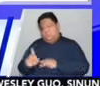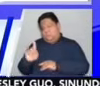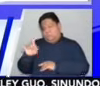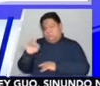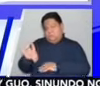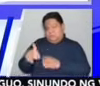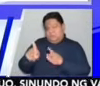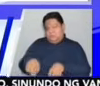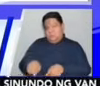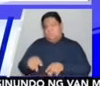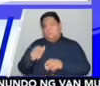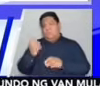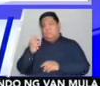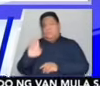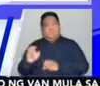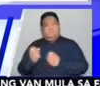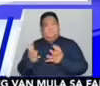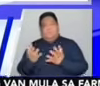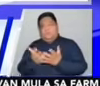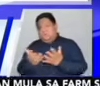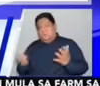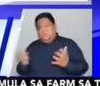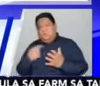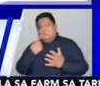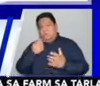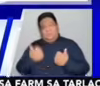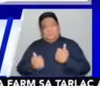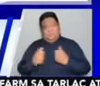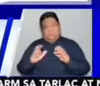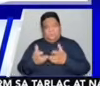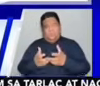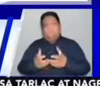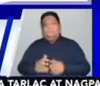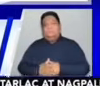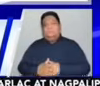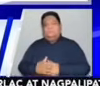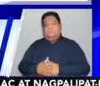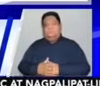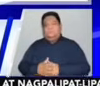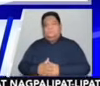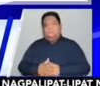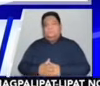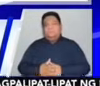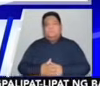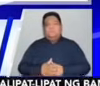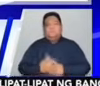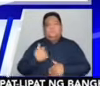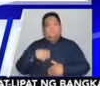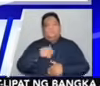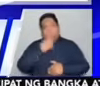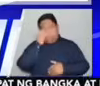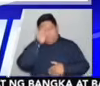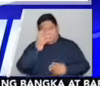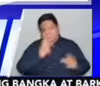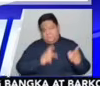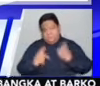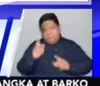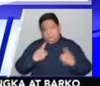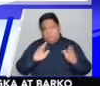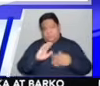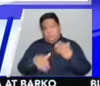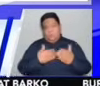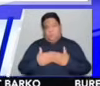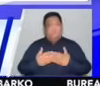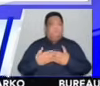Marami sila o sindikato ito There are no sec We are going to ensure the public na lahat po ay dapat managot kung sino man po ang